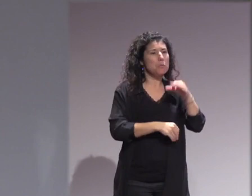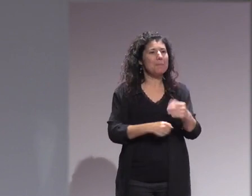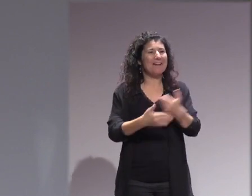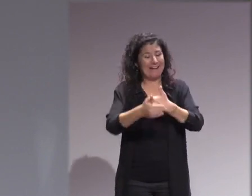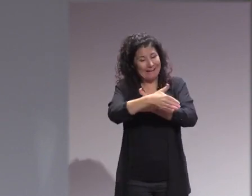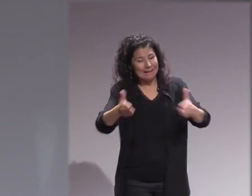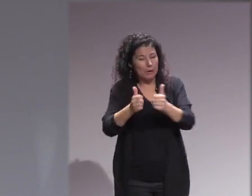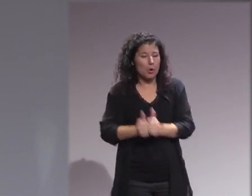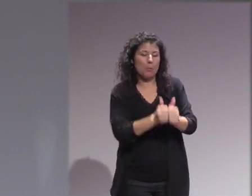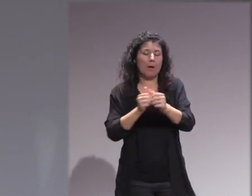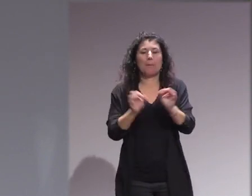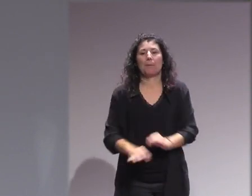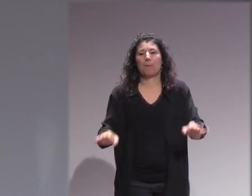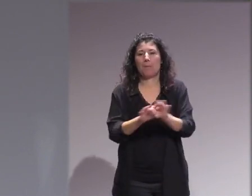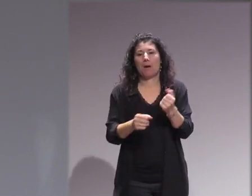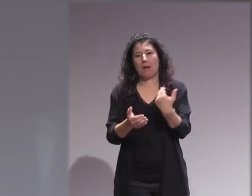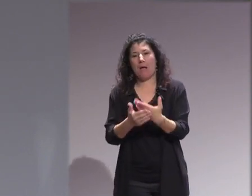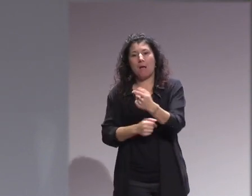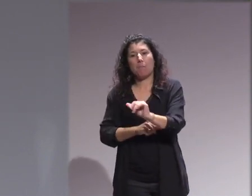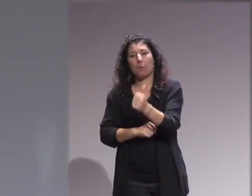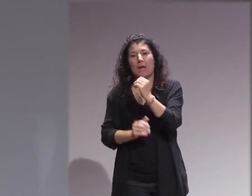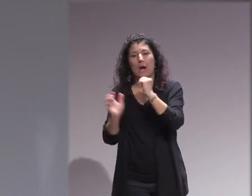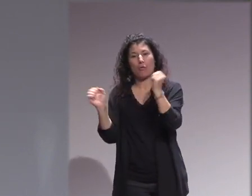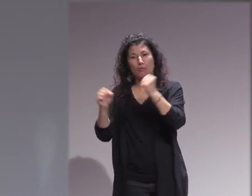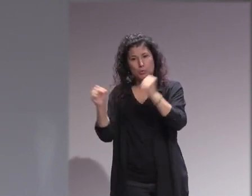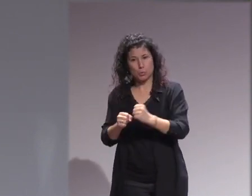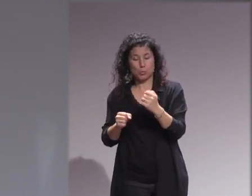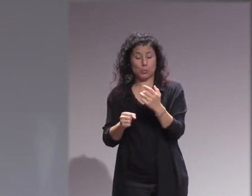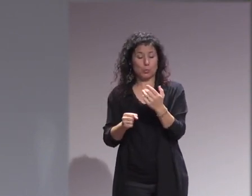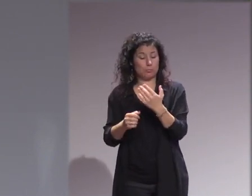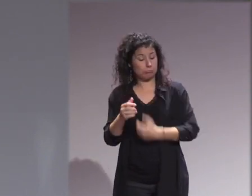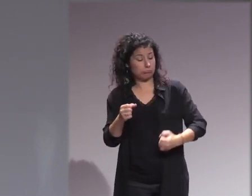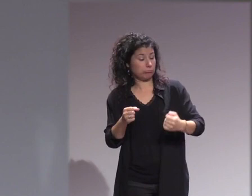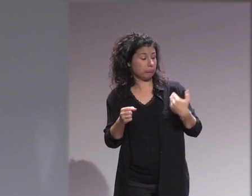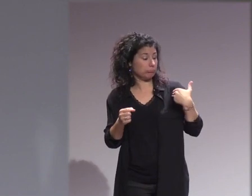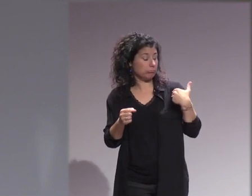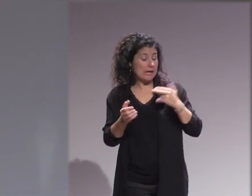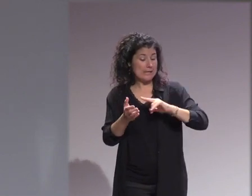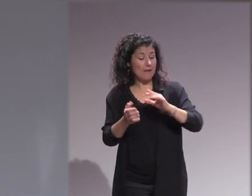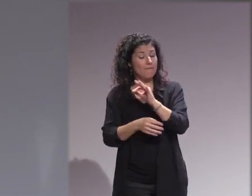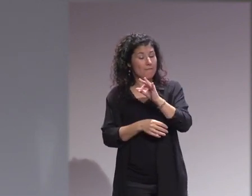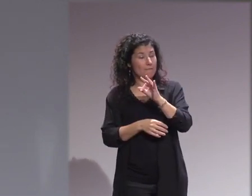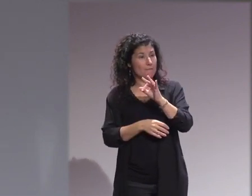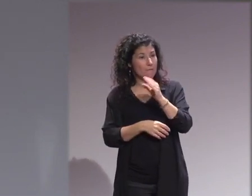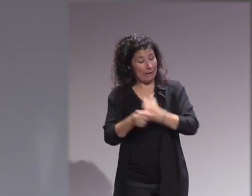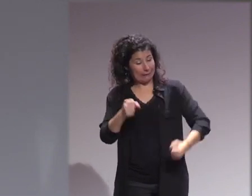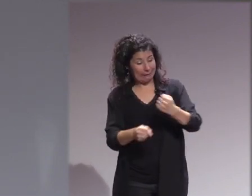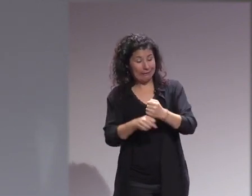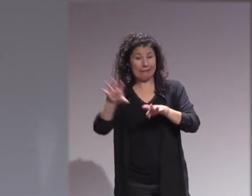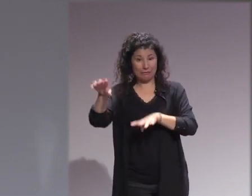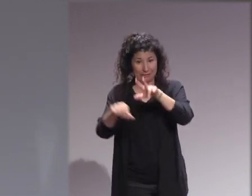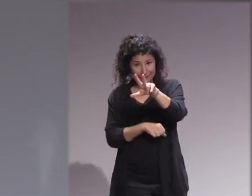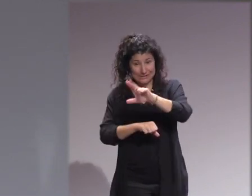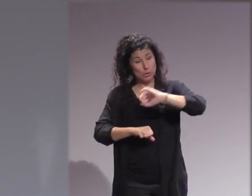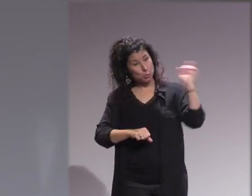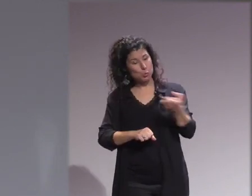La CLH 93, elle a été signée par la France, ratifiée par la France en 98. Donc, elle est signée en 93 par tout le monde, sauf les